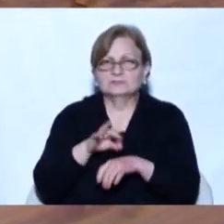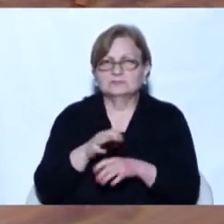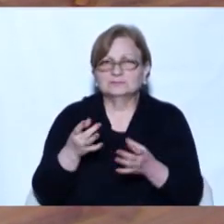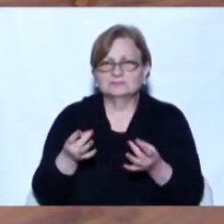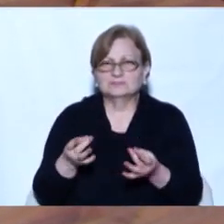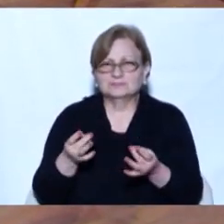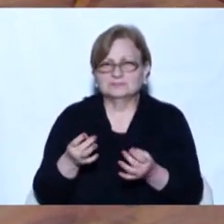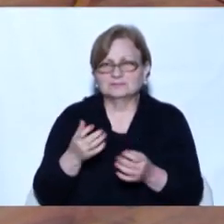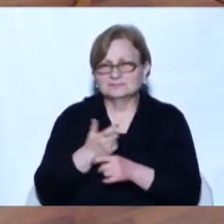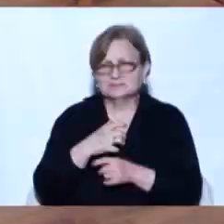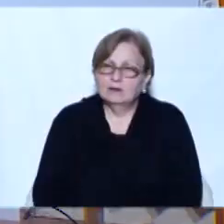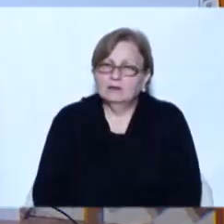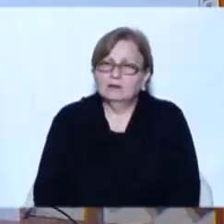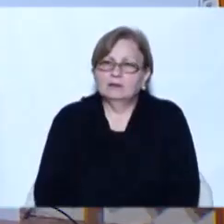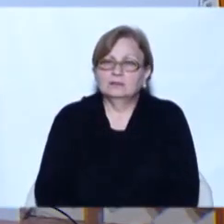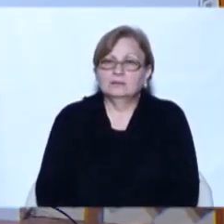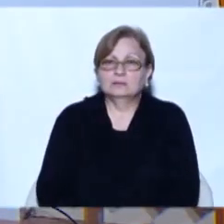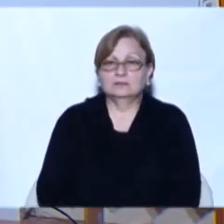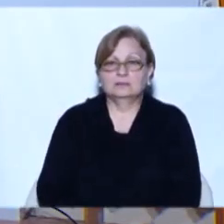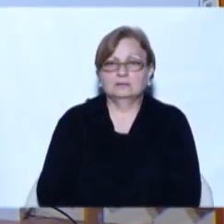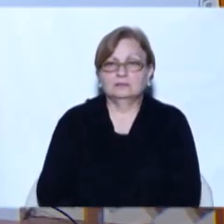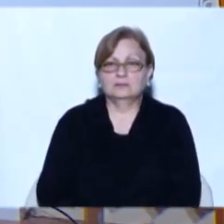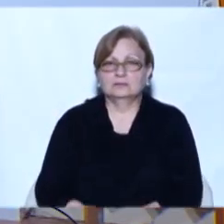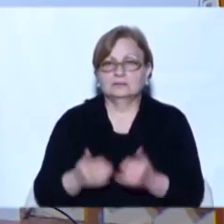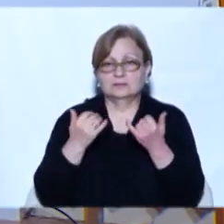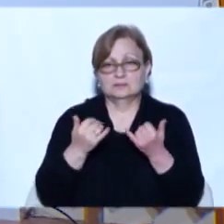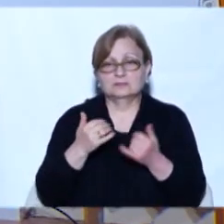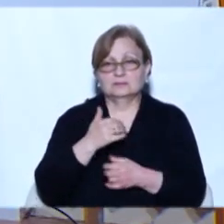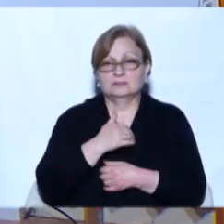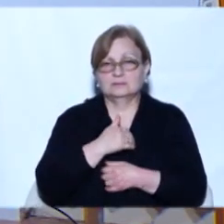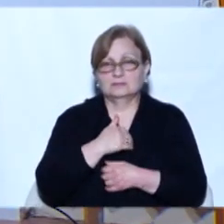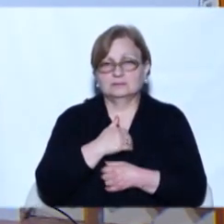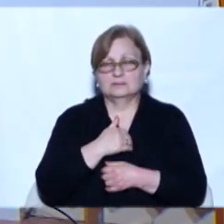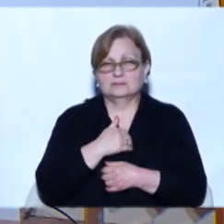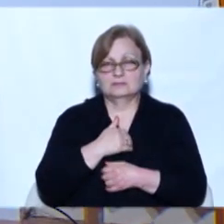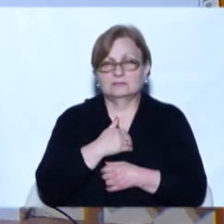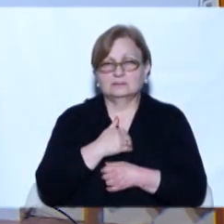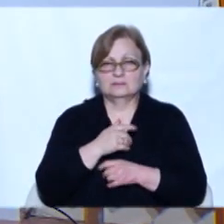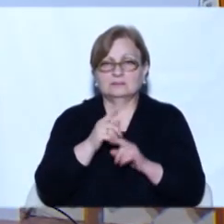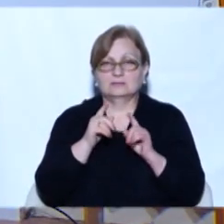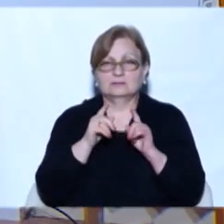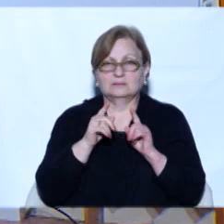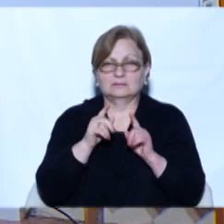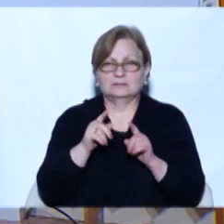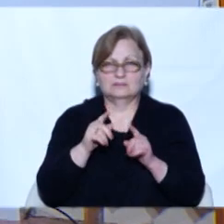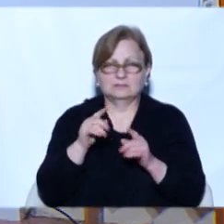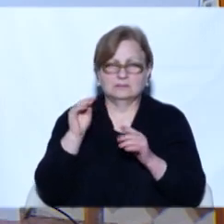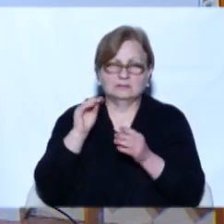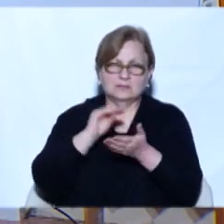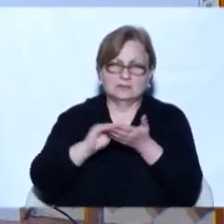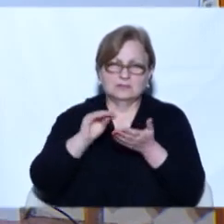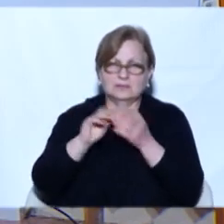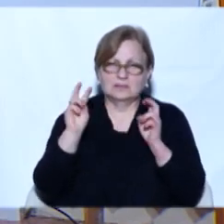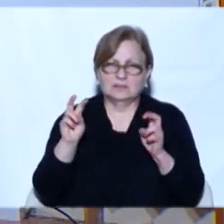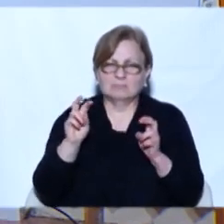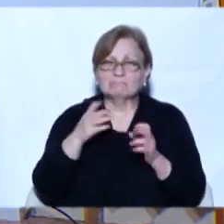ისეთი მნიშვნელოვანი სიტყვებია. ახლა მე მინდა რომ ერთ-ერთი სქემა შევავსოთ ერთად. ამ სქემას ქვია